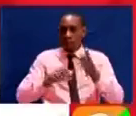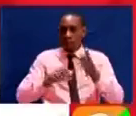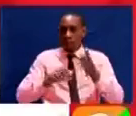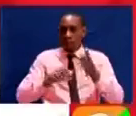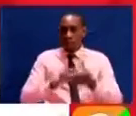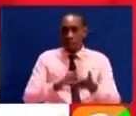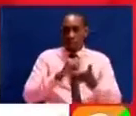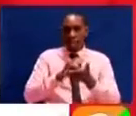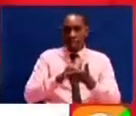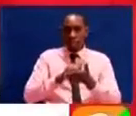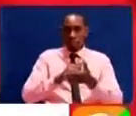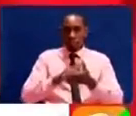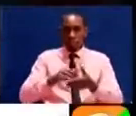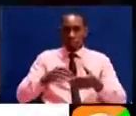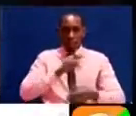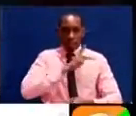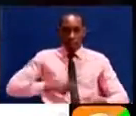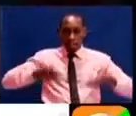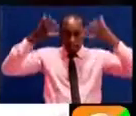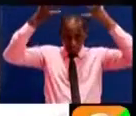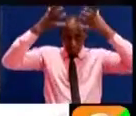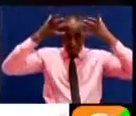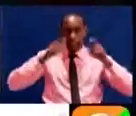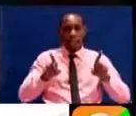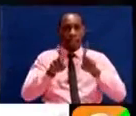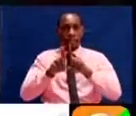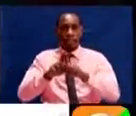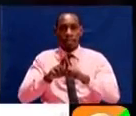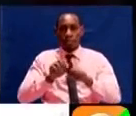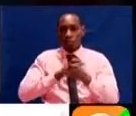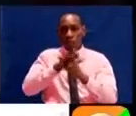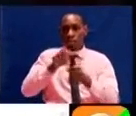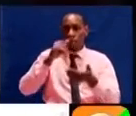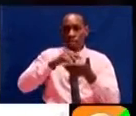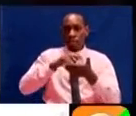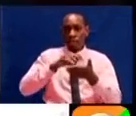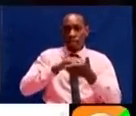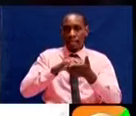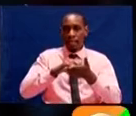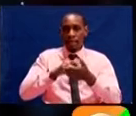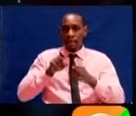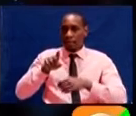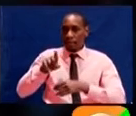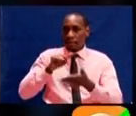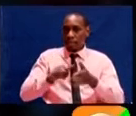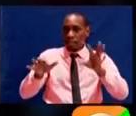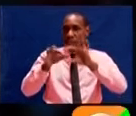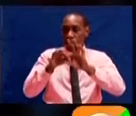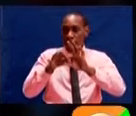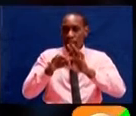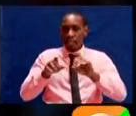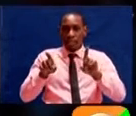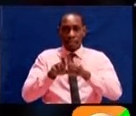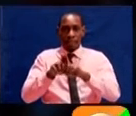Kisha taji analovaa mfalme. Viungo vya korona vikihusisha msimbojeni unaobeba virusi vyenyewe,